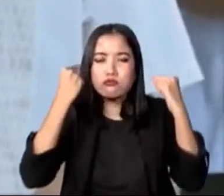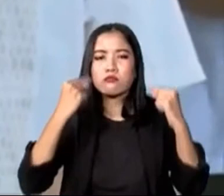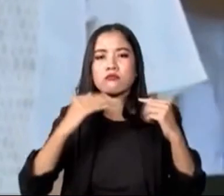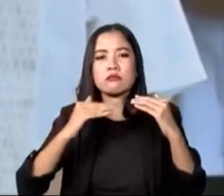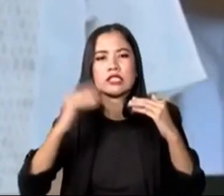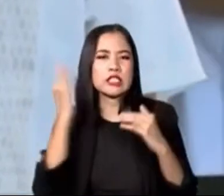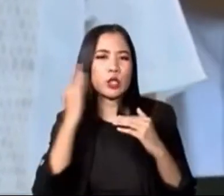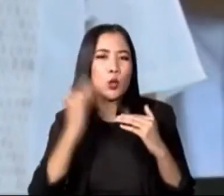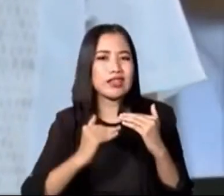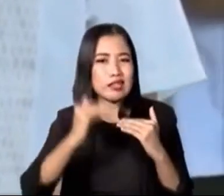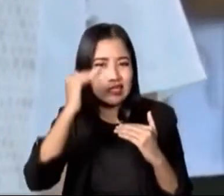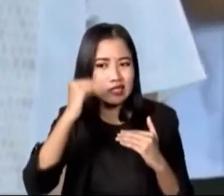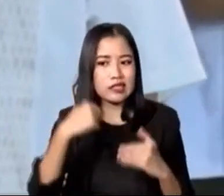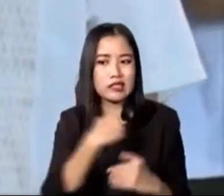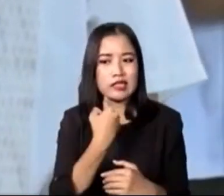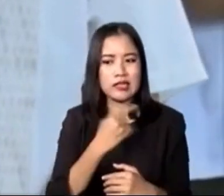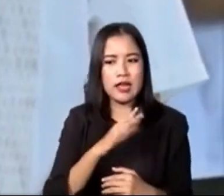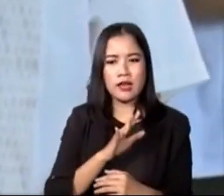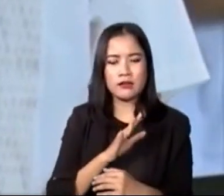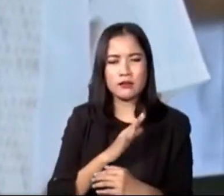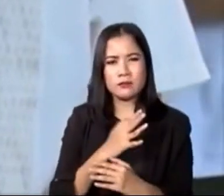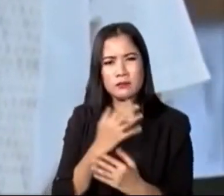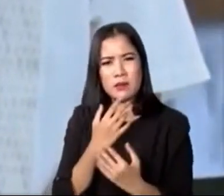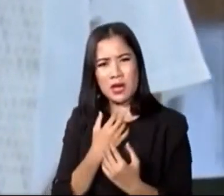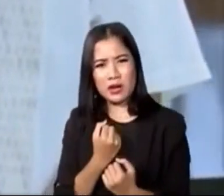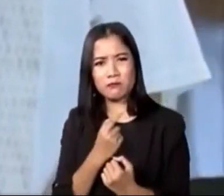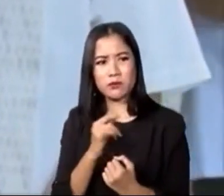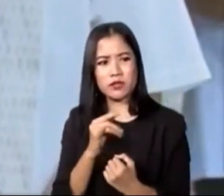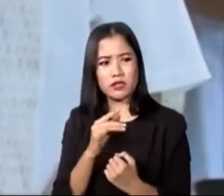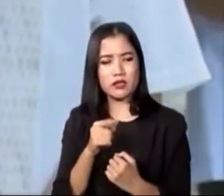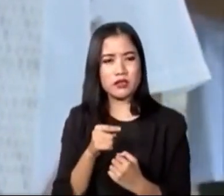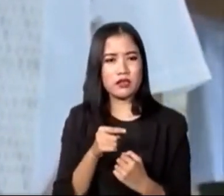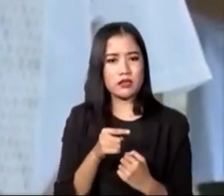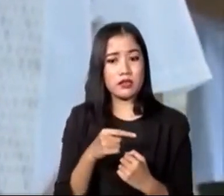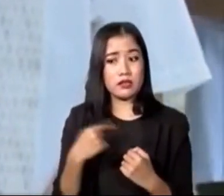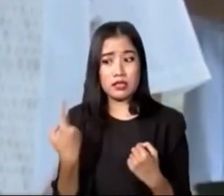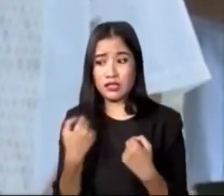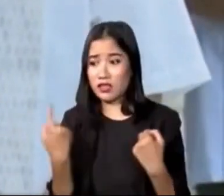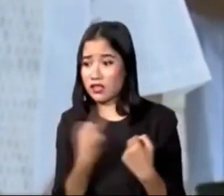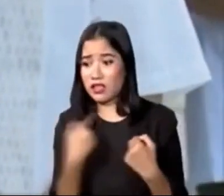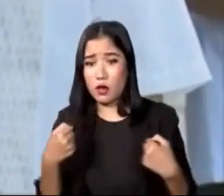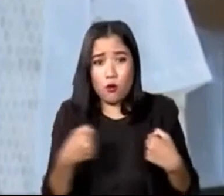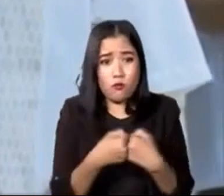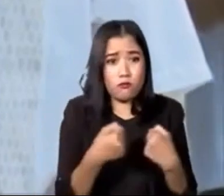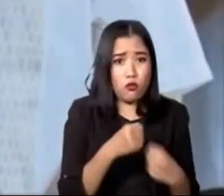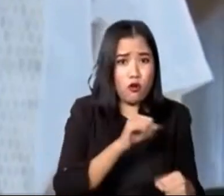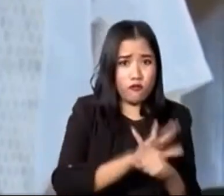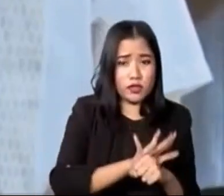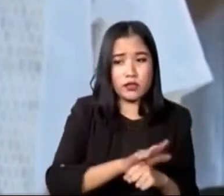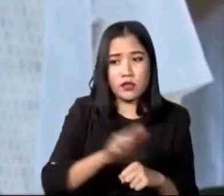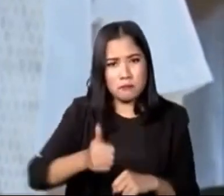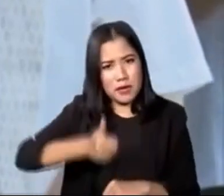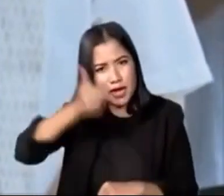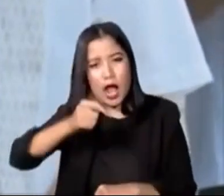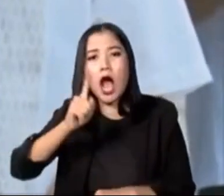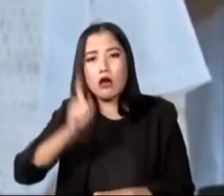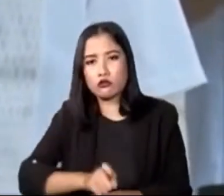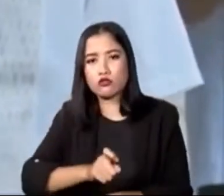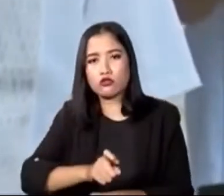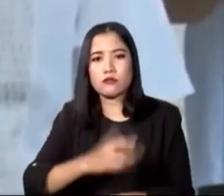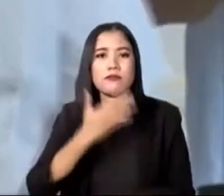meningkat. Dan kami tidak berharap bahwa kita kalah dengan COVID ini. Kita harus menang dengan COVID ini. Terima kasih.